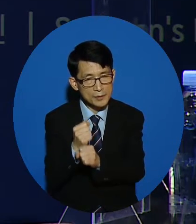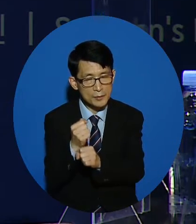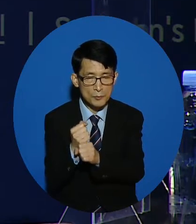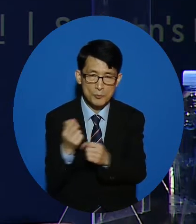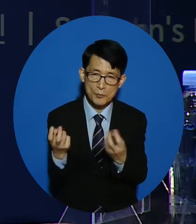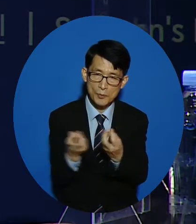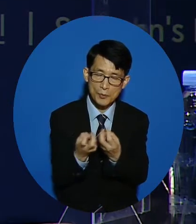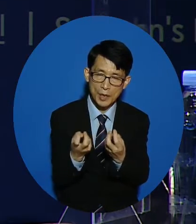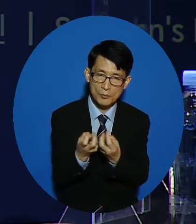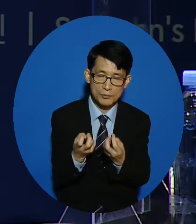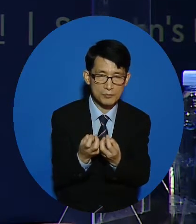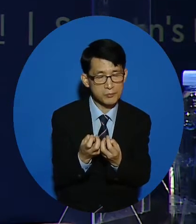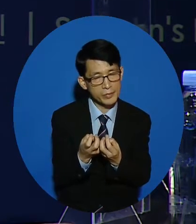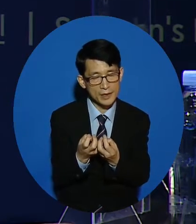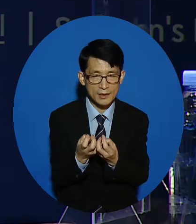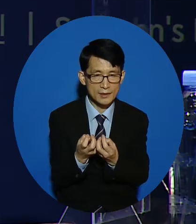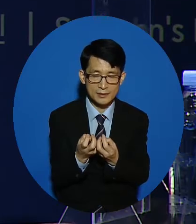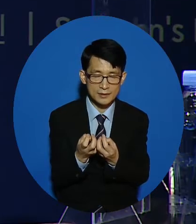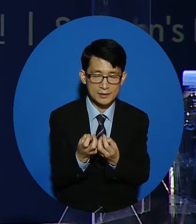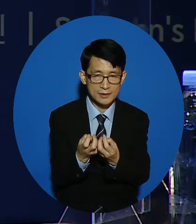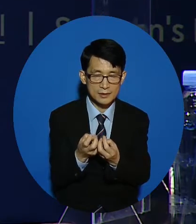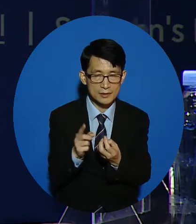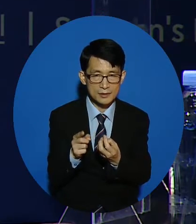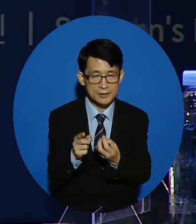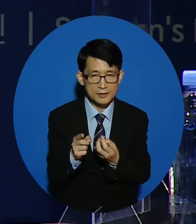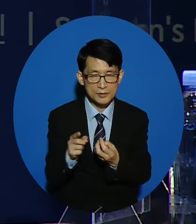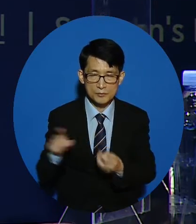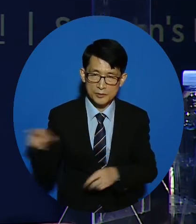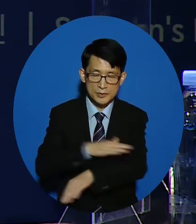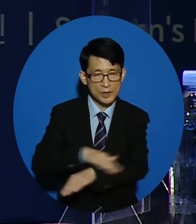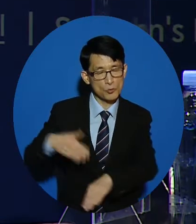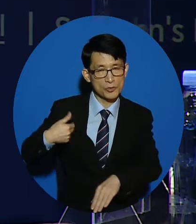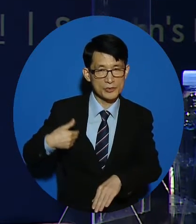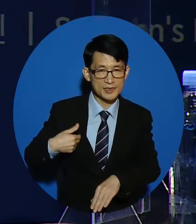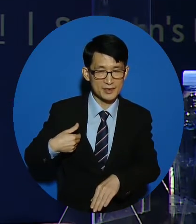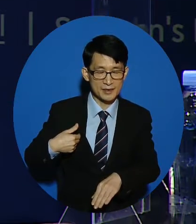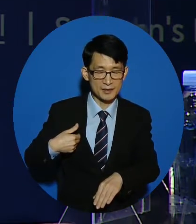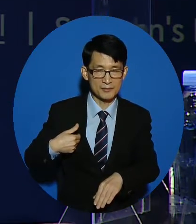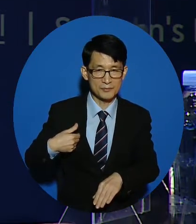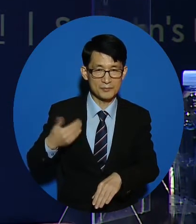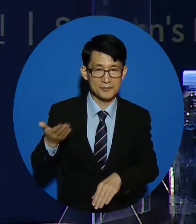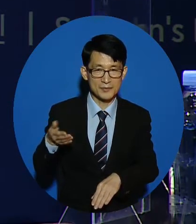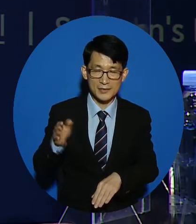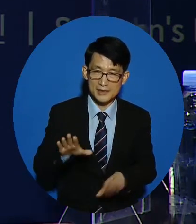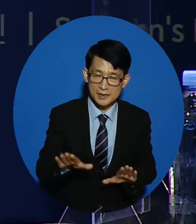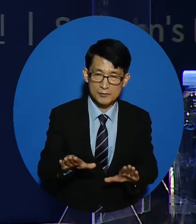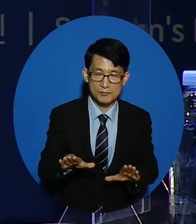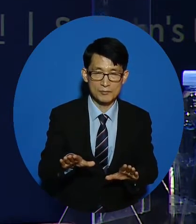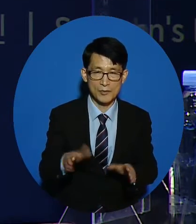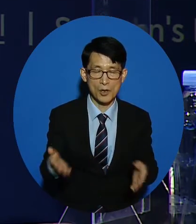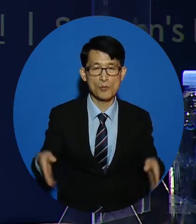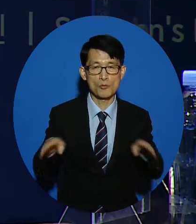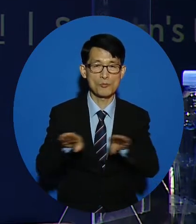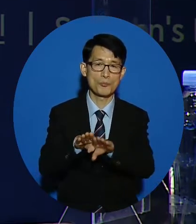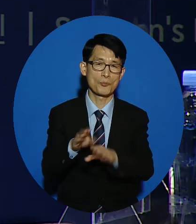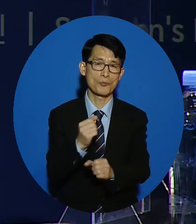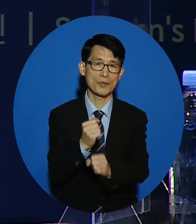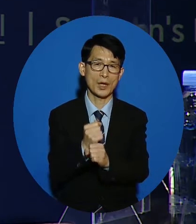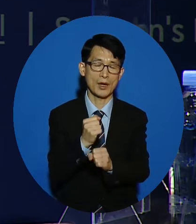회장님 성격상으로는 벌써 만들어지고도 남았을 텐데 많이 고민을